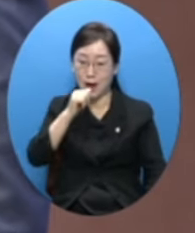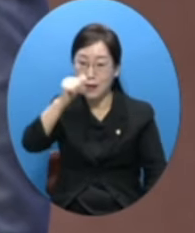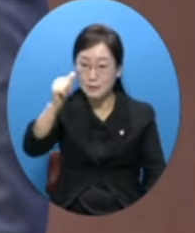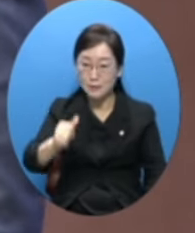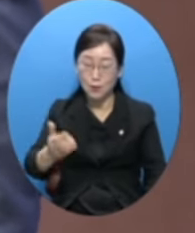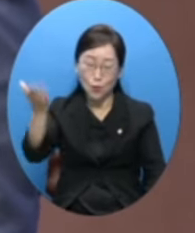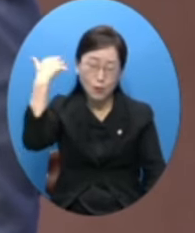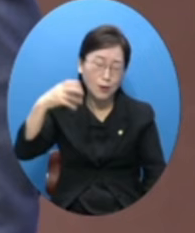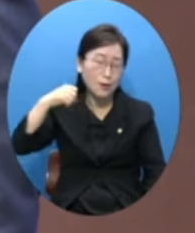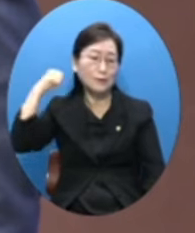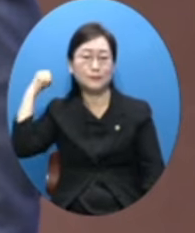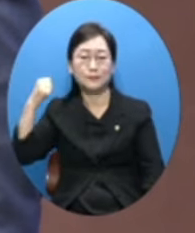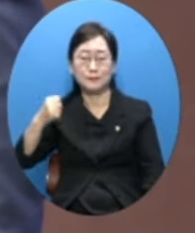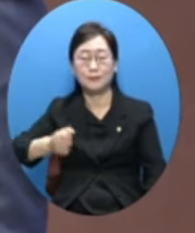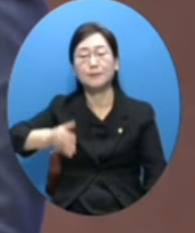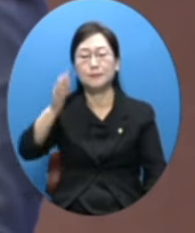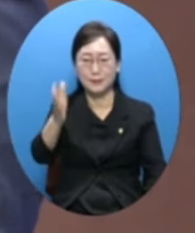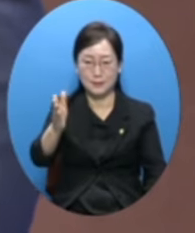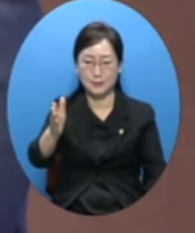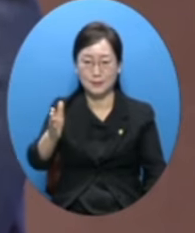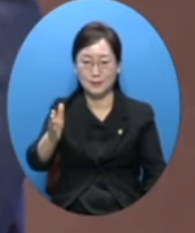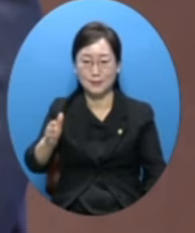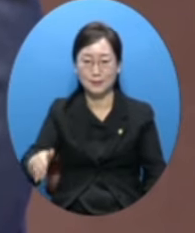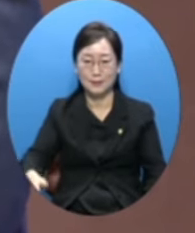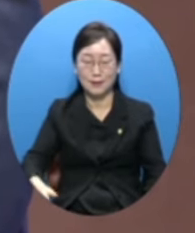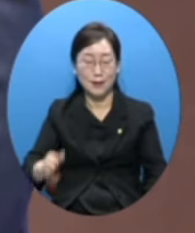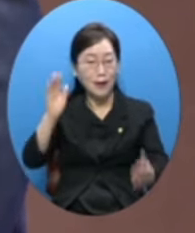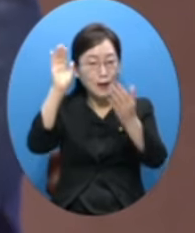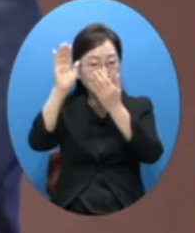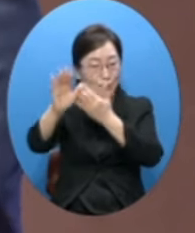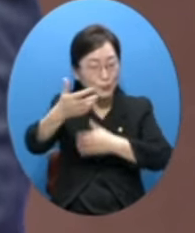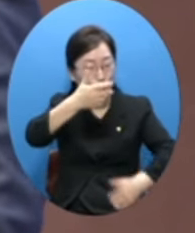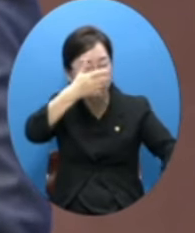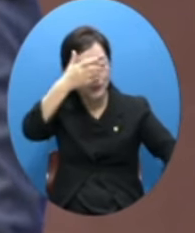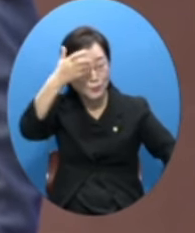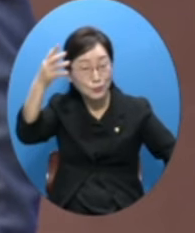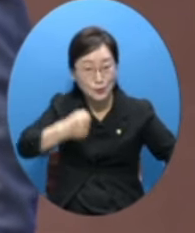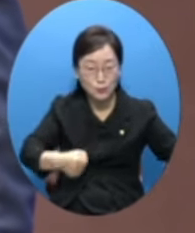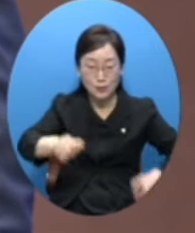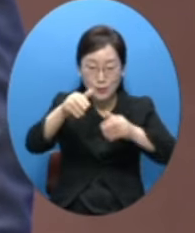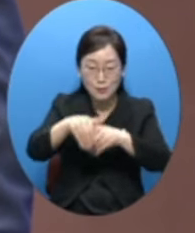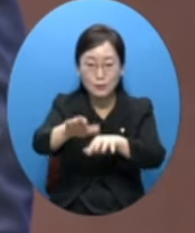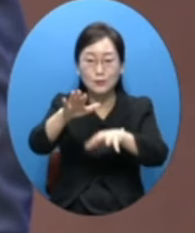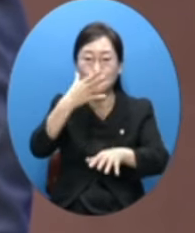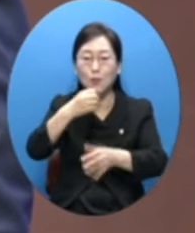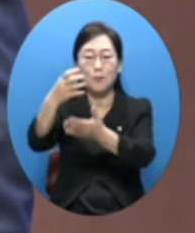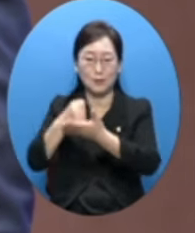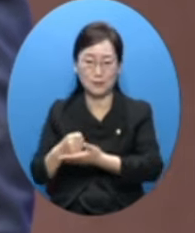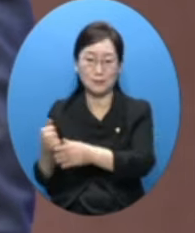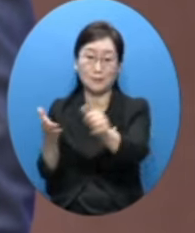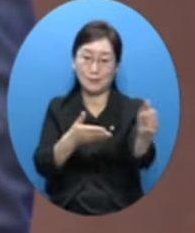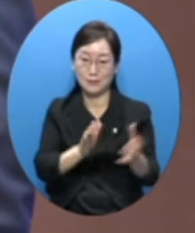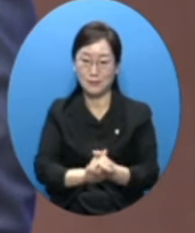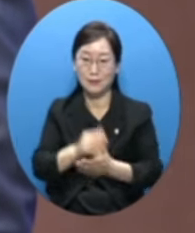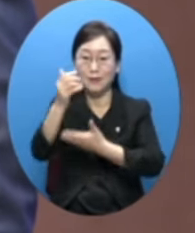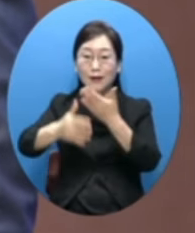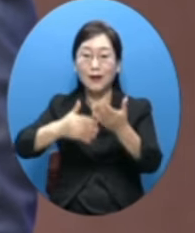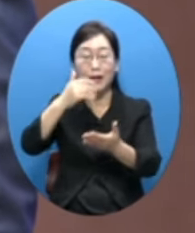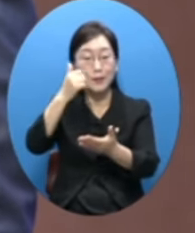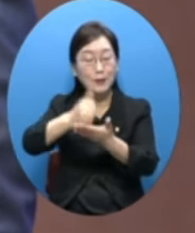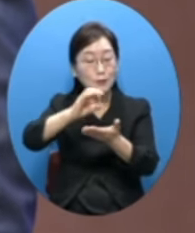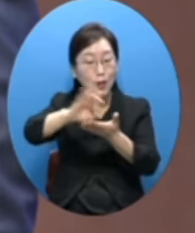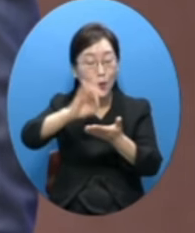과거에 붙잡힌 사람이 되지 말고 미래를 꿈꾸며 전해 나가는 복받은 인생이 되기를 바랍니다. 하나님께서 사용하시는